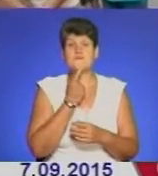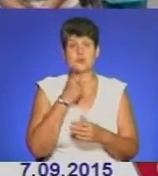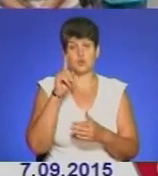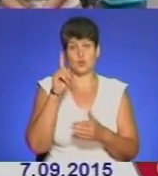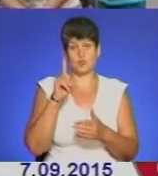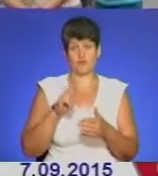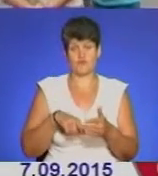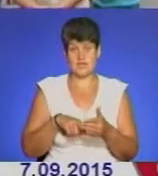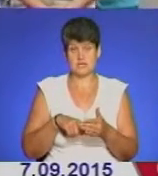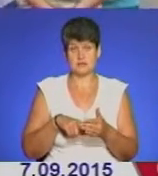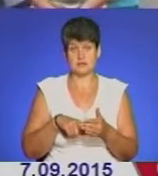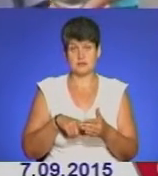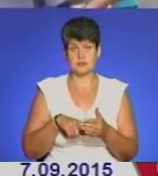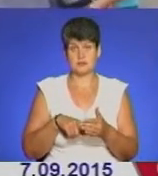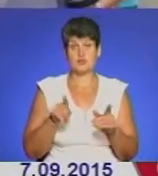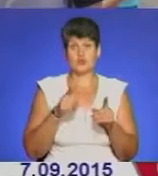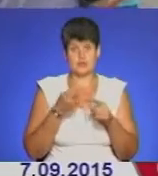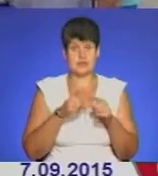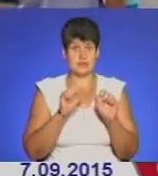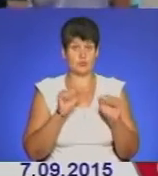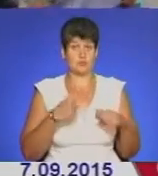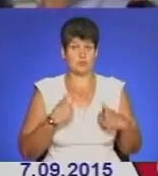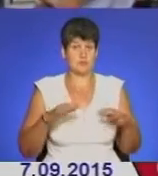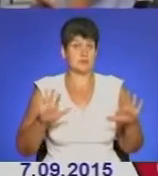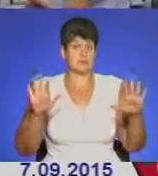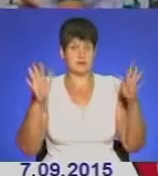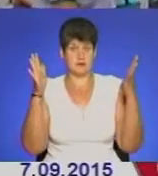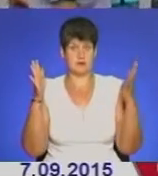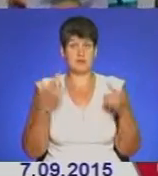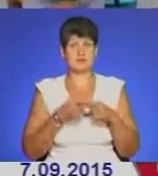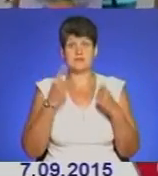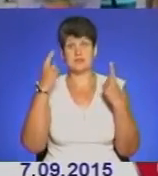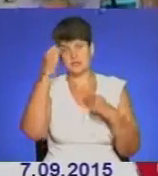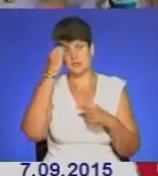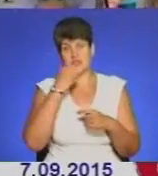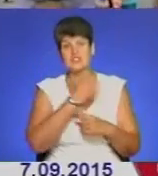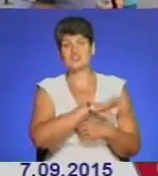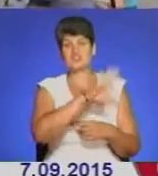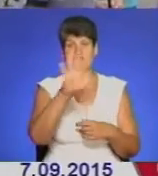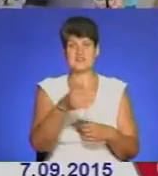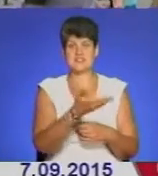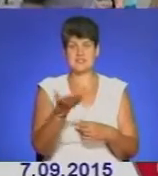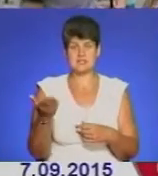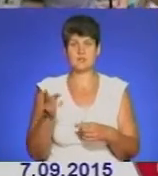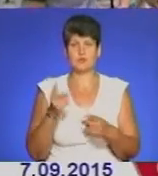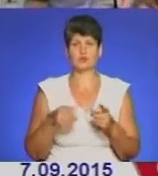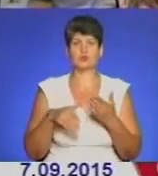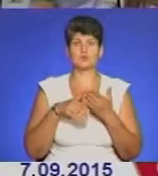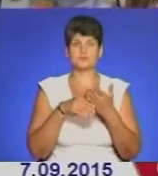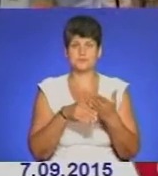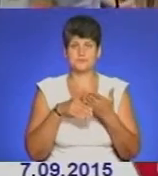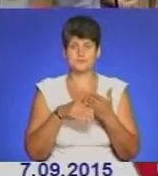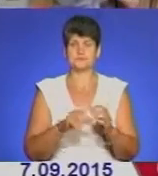що ну, таке могло би з нами трапитися. Тому велика вдячність всім, хто долучився, хто старався,